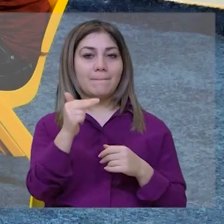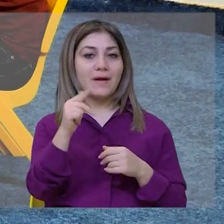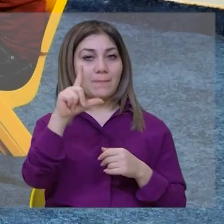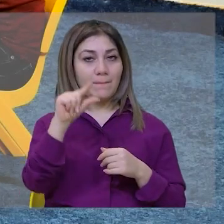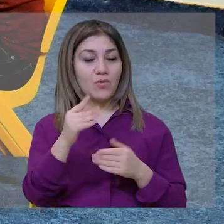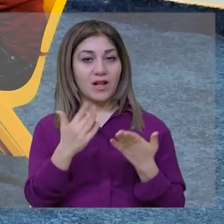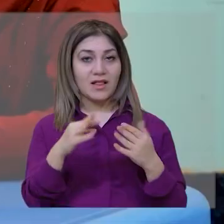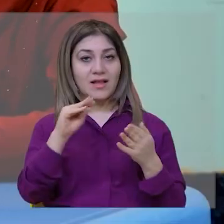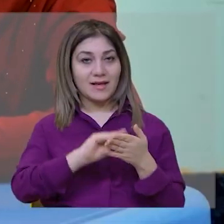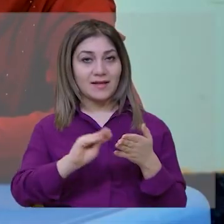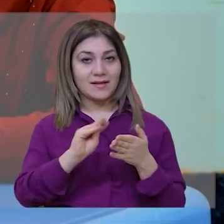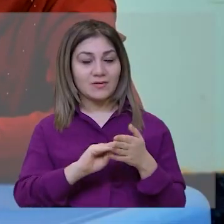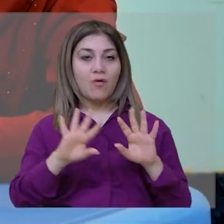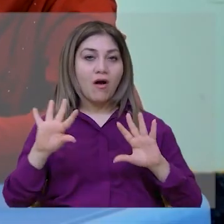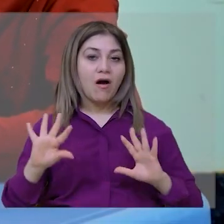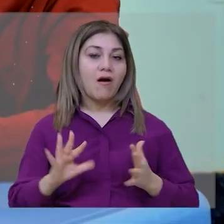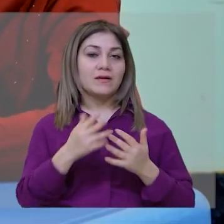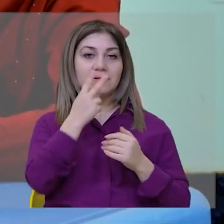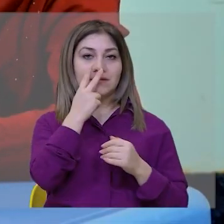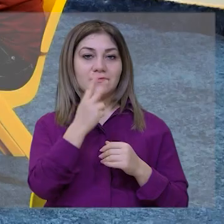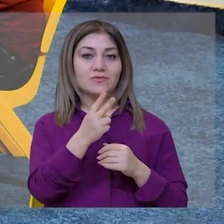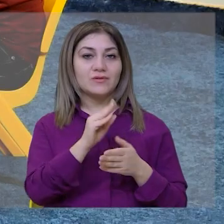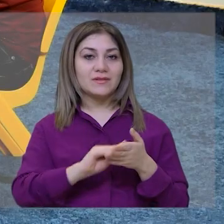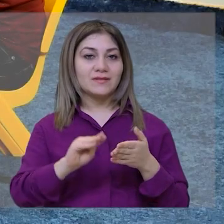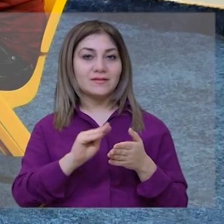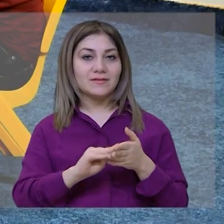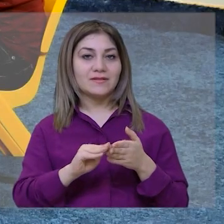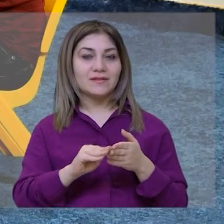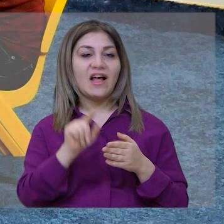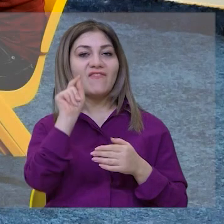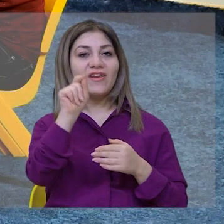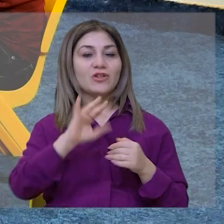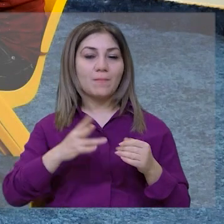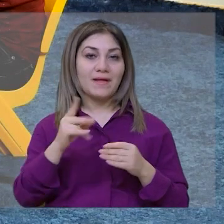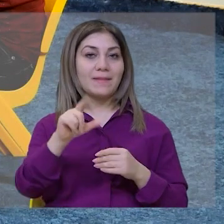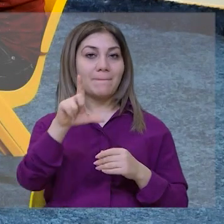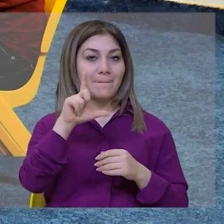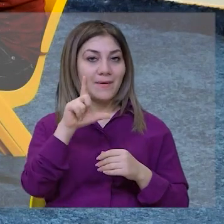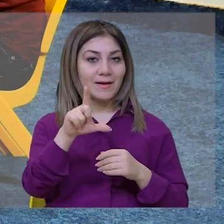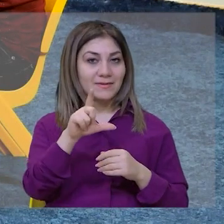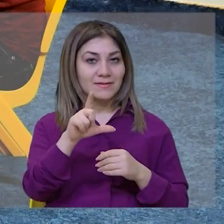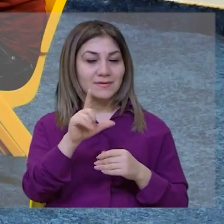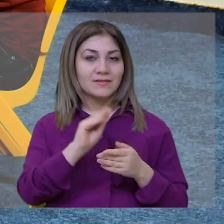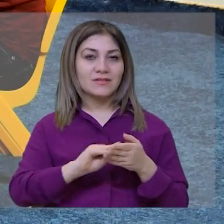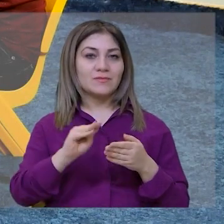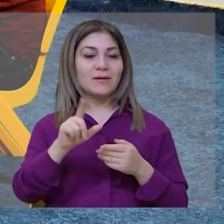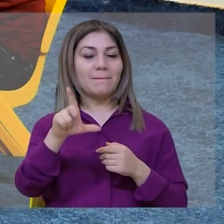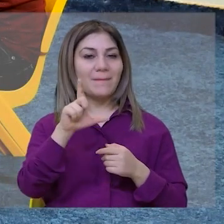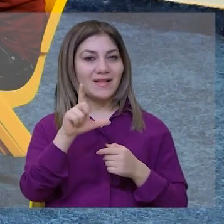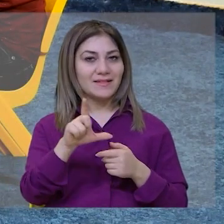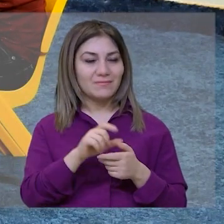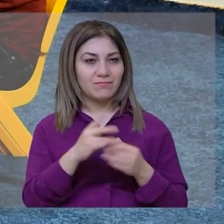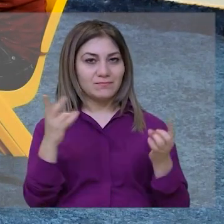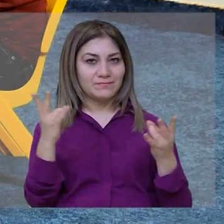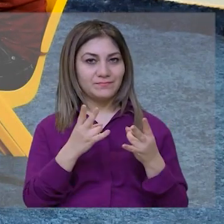փ-փոքրատառը եթե գրել եք, ու հանկարծ նկատում եք, որ դուք գրել եք այն վերջակետից հետո, իսկ վերջակետից հետո ինչպես ենք գրում։